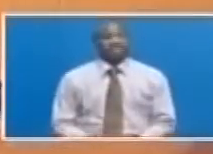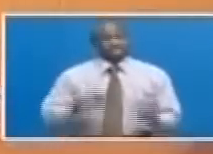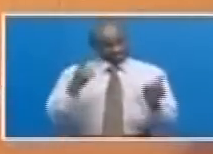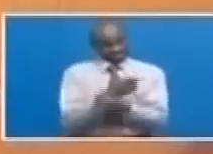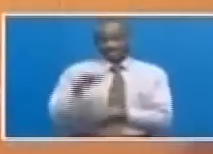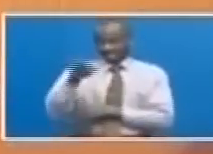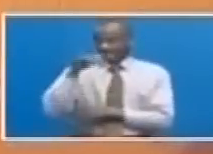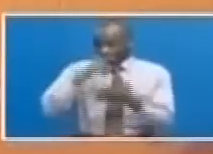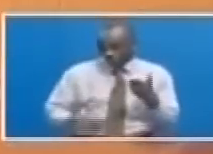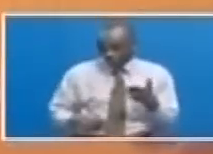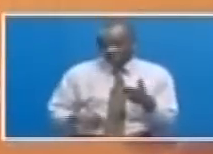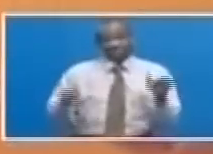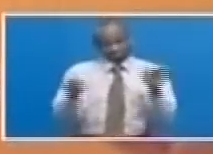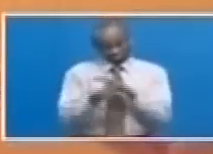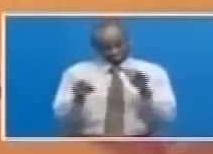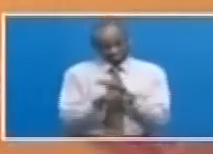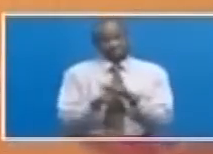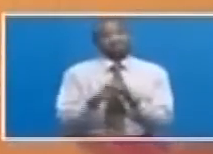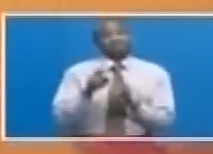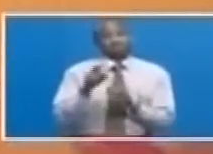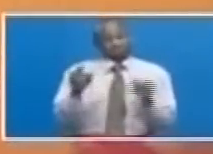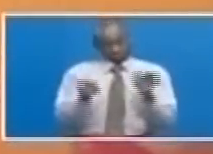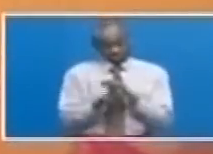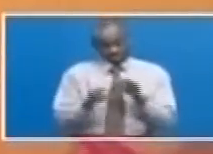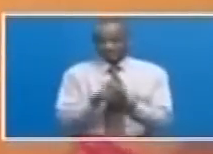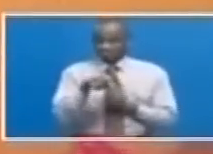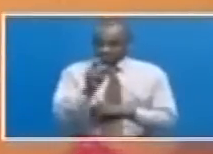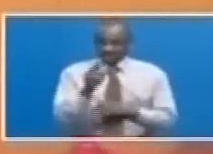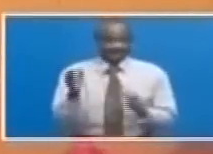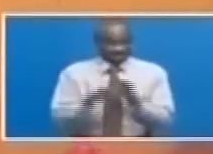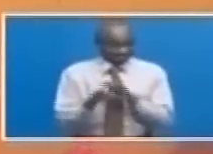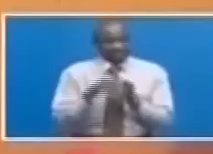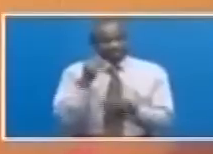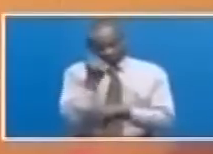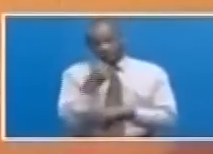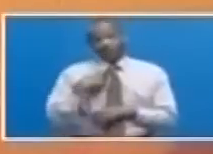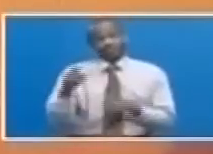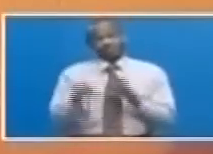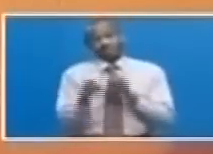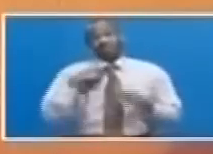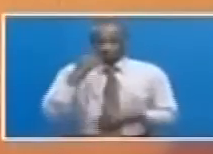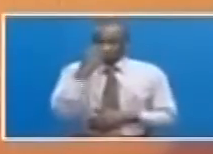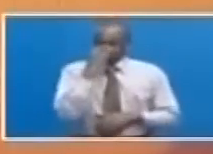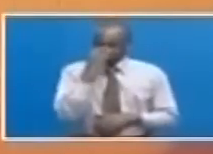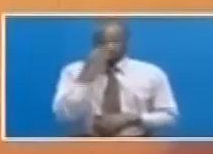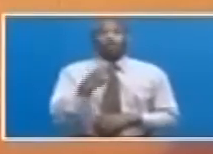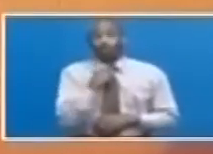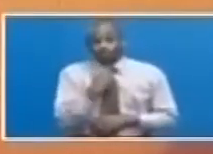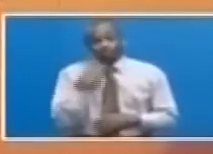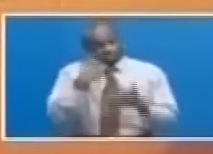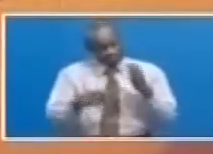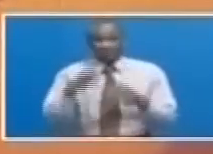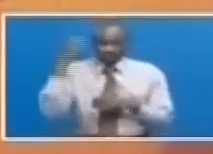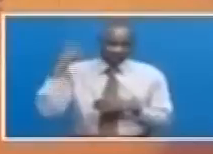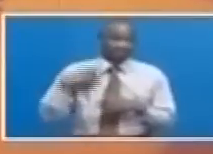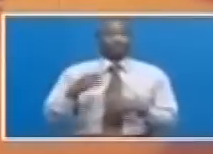Kwingineko ni kwamba katibu mkuu wa muungano wa KOTU Francis Atwoli amesema kwamba mgomo uliokuwa umetishwa na KOTU